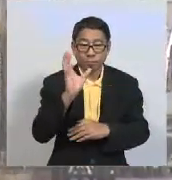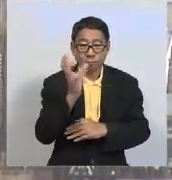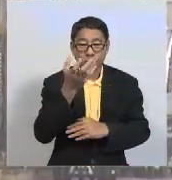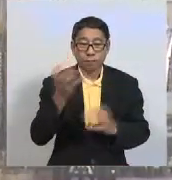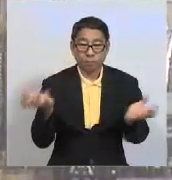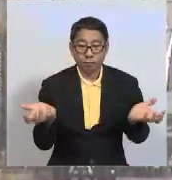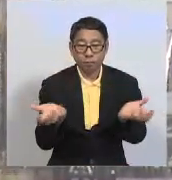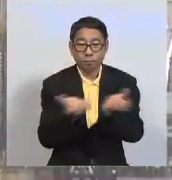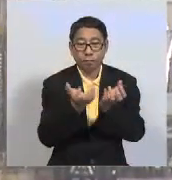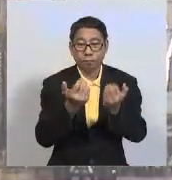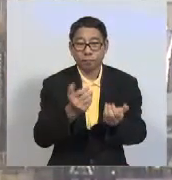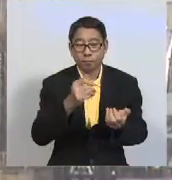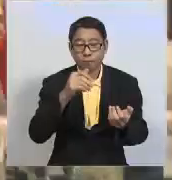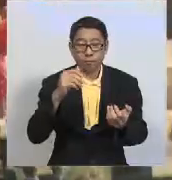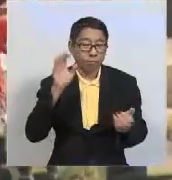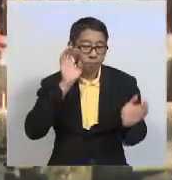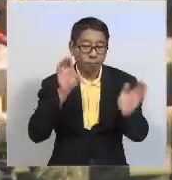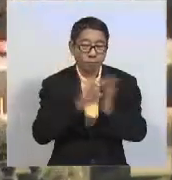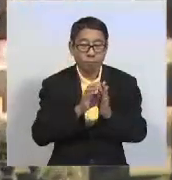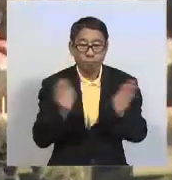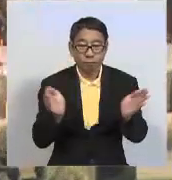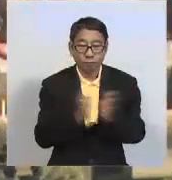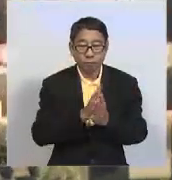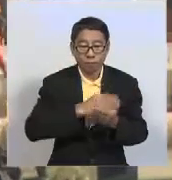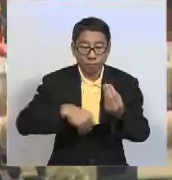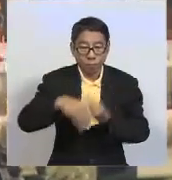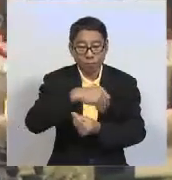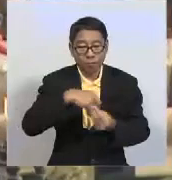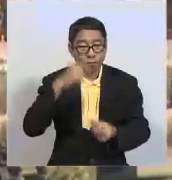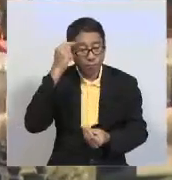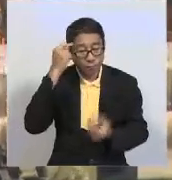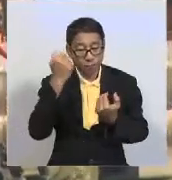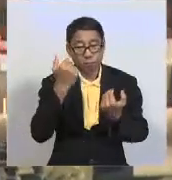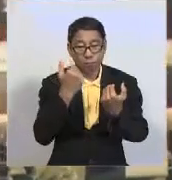ผลกระทบไม่น่าส่งถึงภาพรวมเศรษฐกิจและก็ยังเชื่อว่า